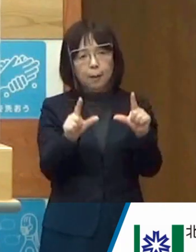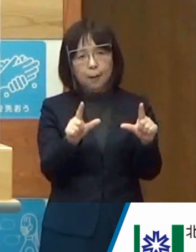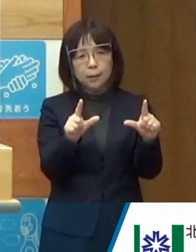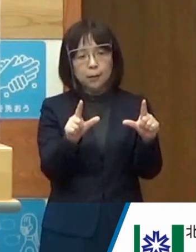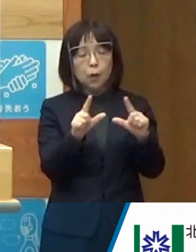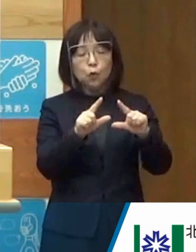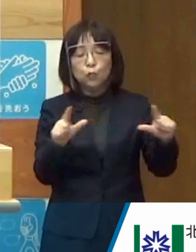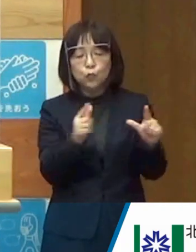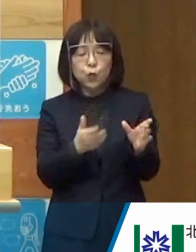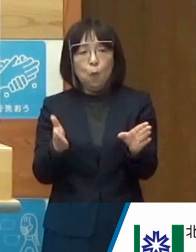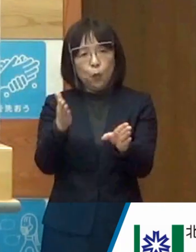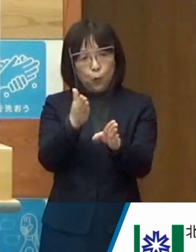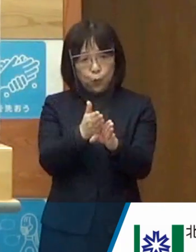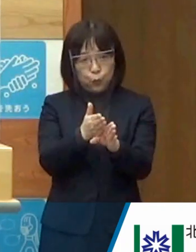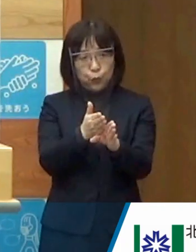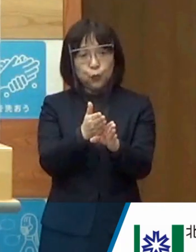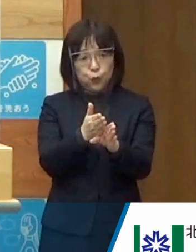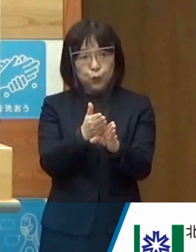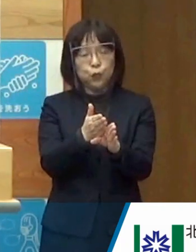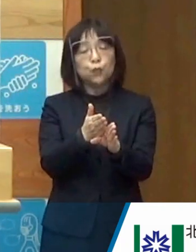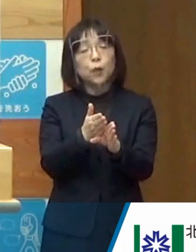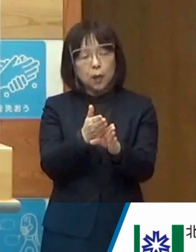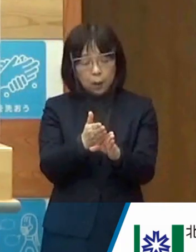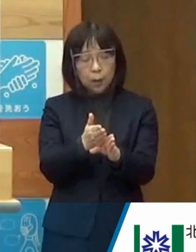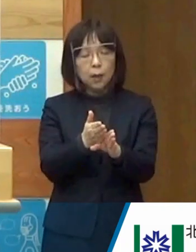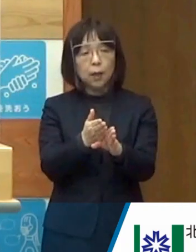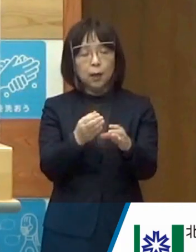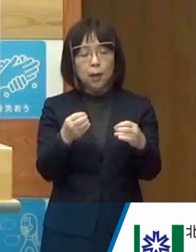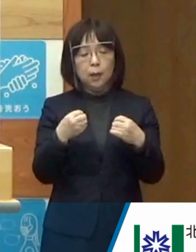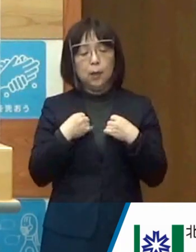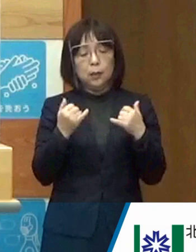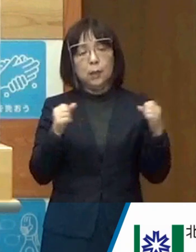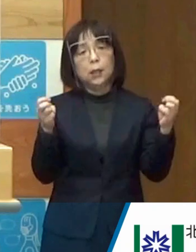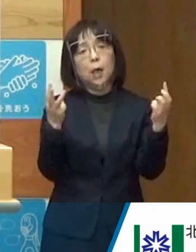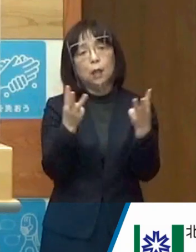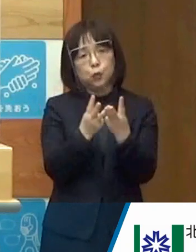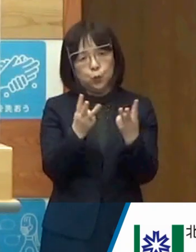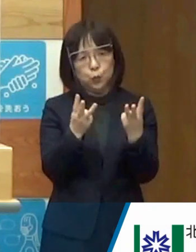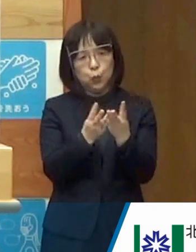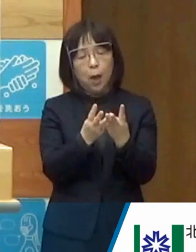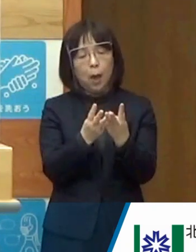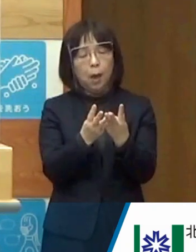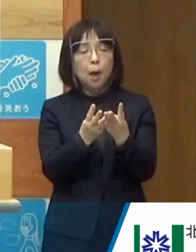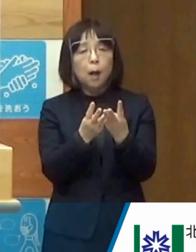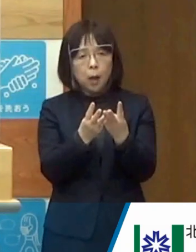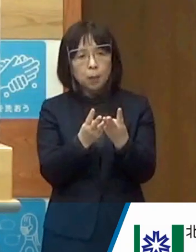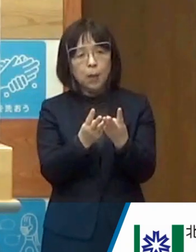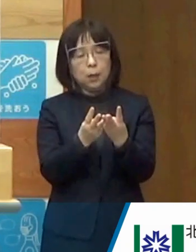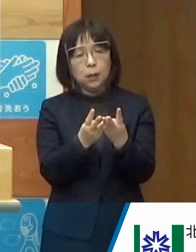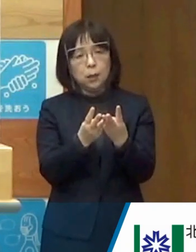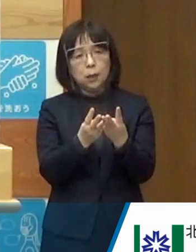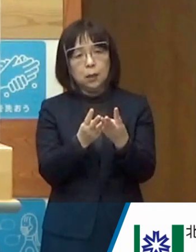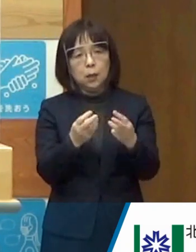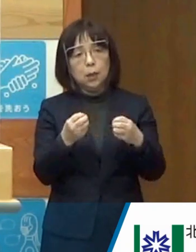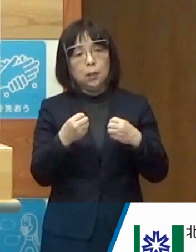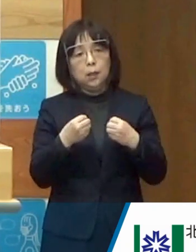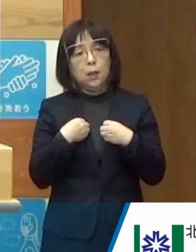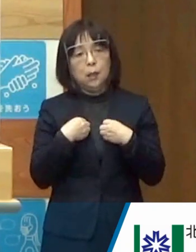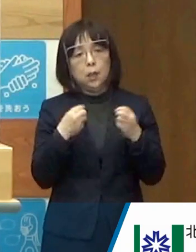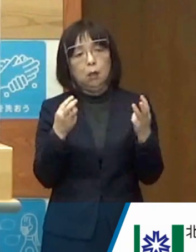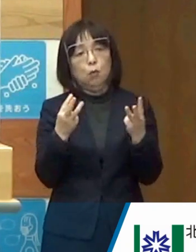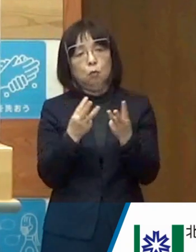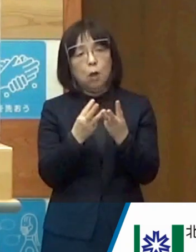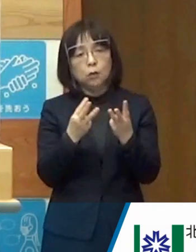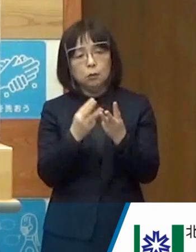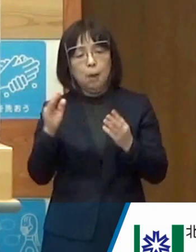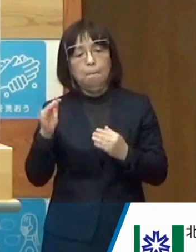ードに切り替わるという中で、新規感染者数につきましては、まあ、依然として高い感染レベルにあります。